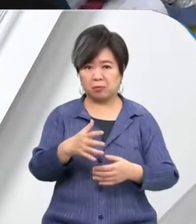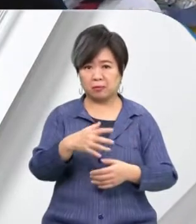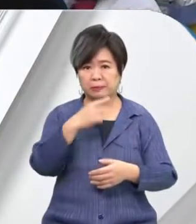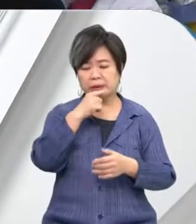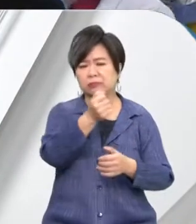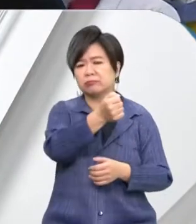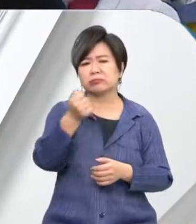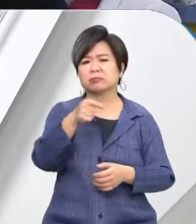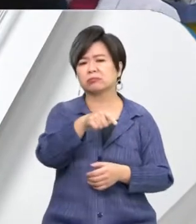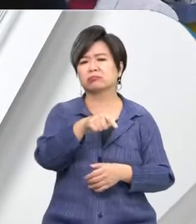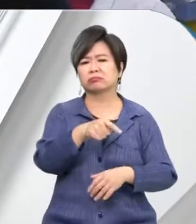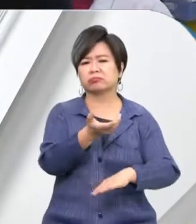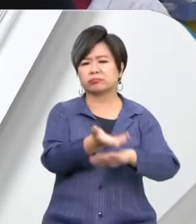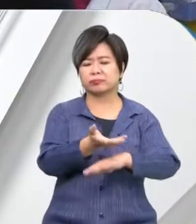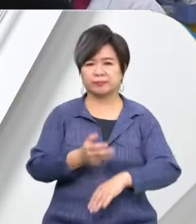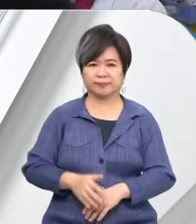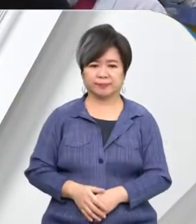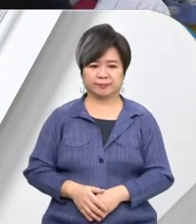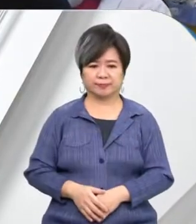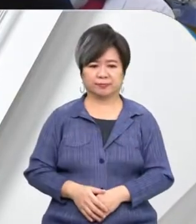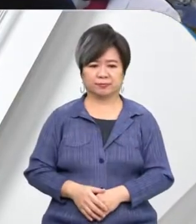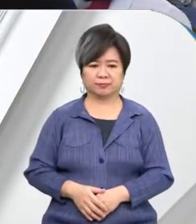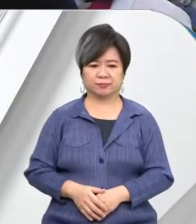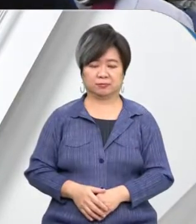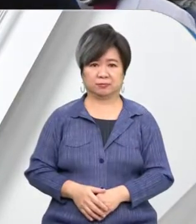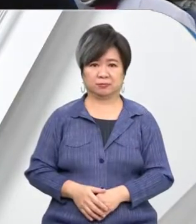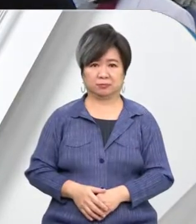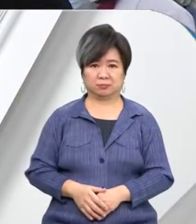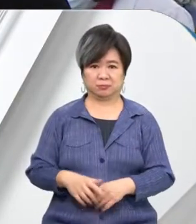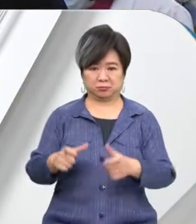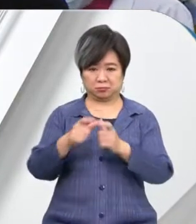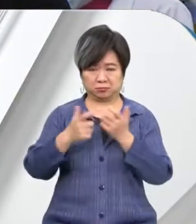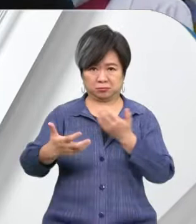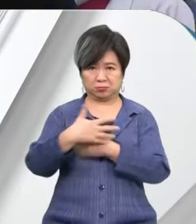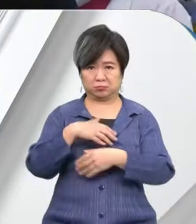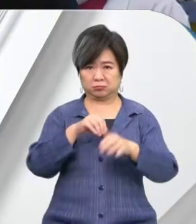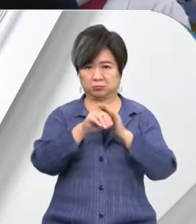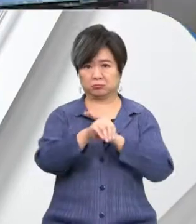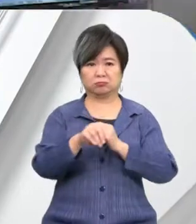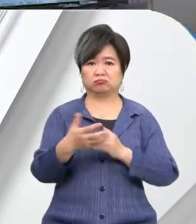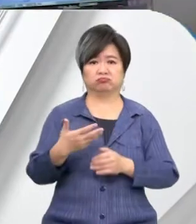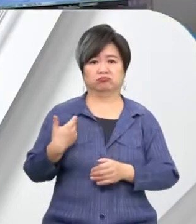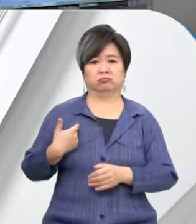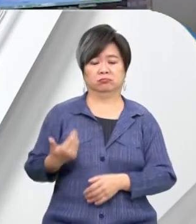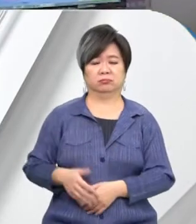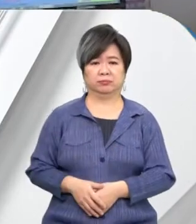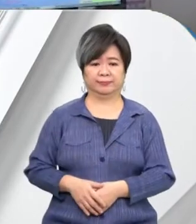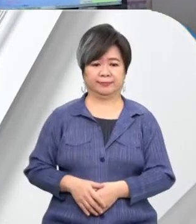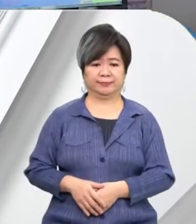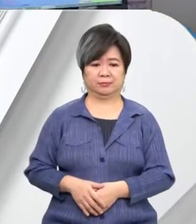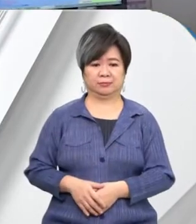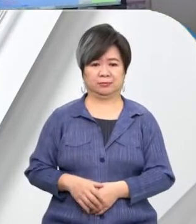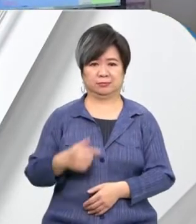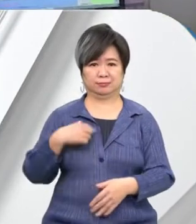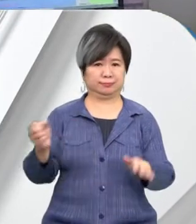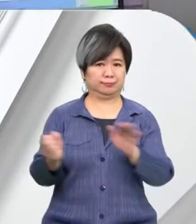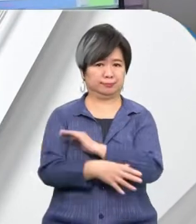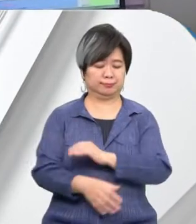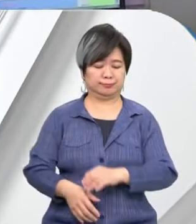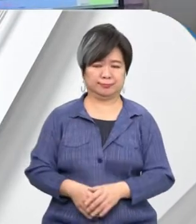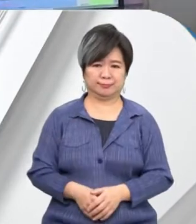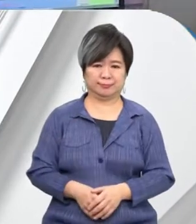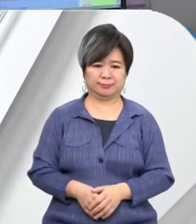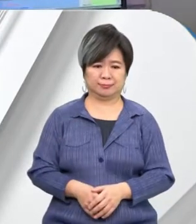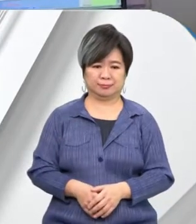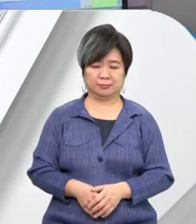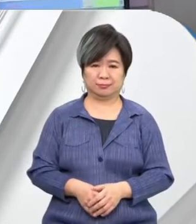箱里面这样子，然后不知道有可以回收药的这个讯息，这样。 我都丢掉呢。 丢掉？嗯。你